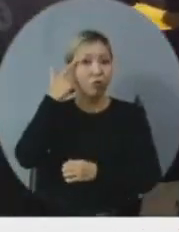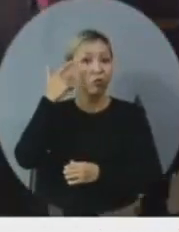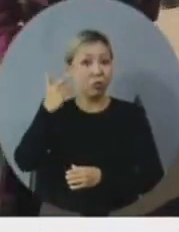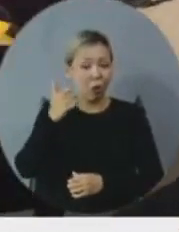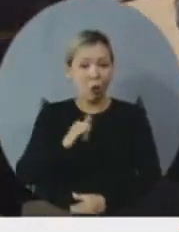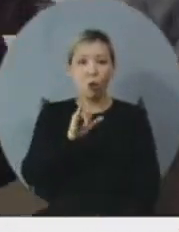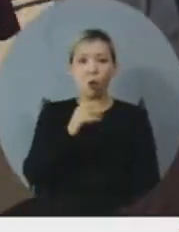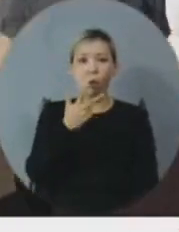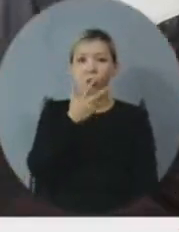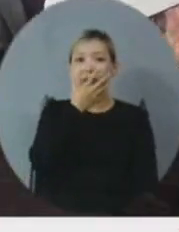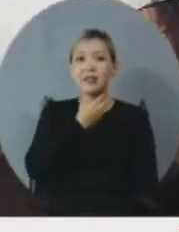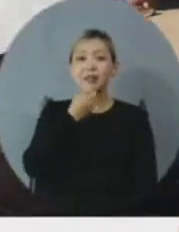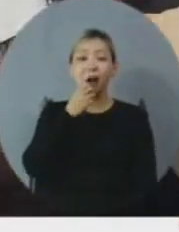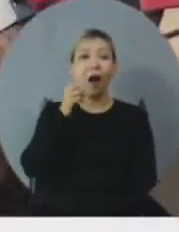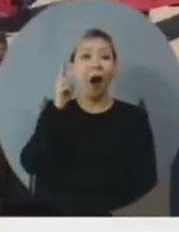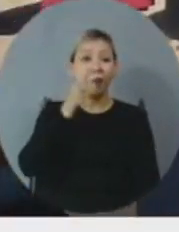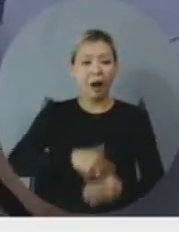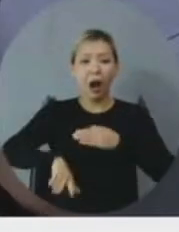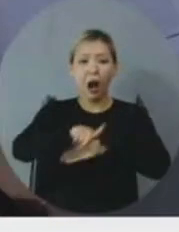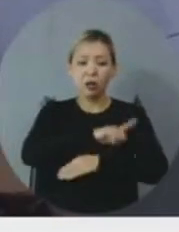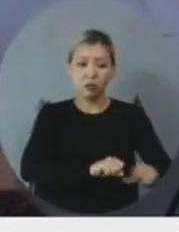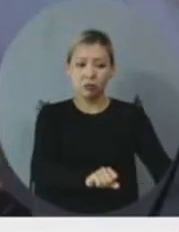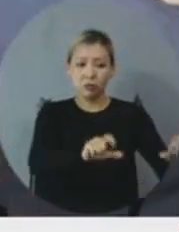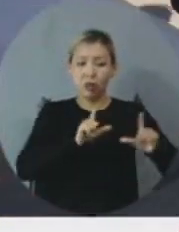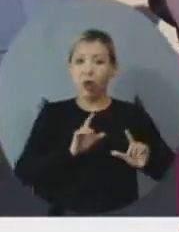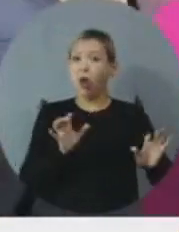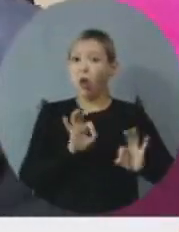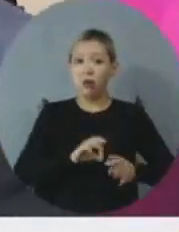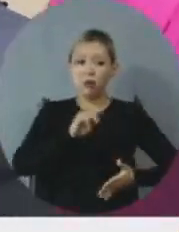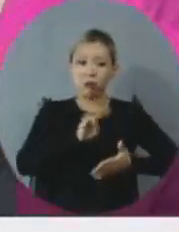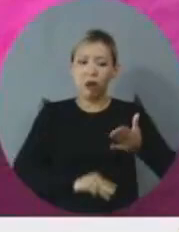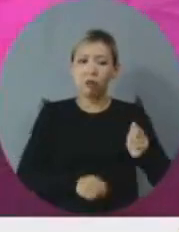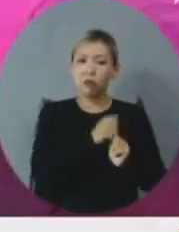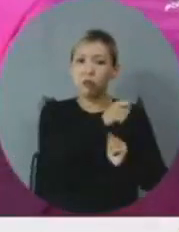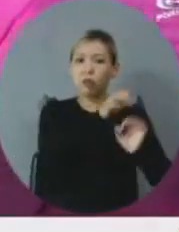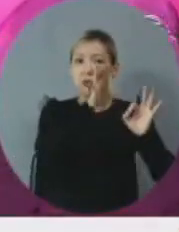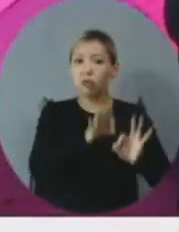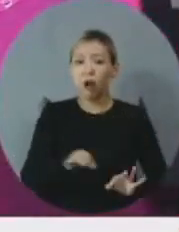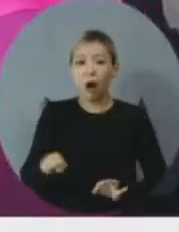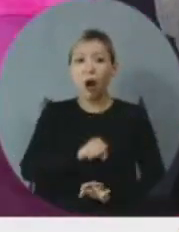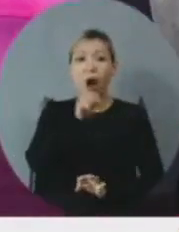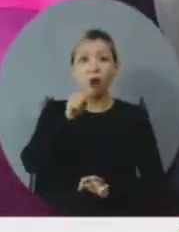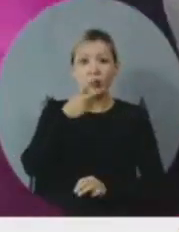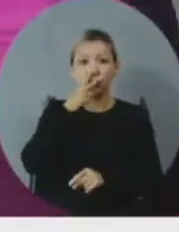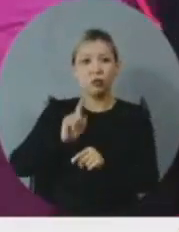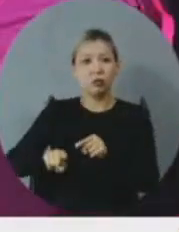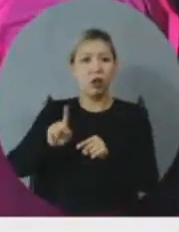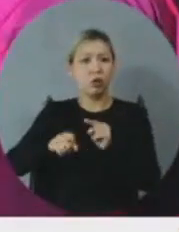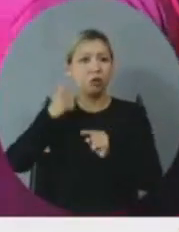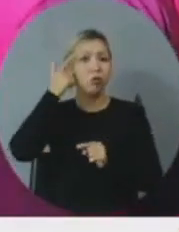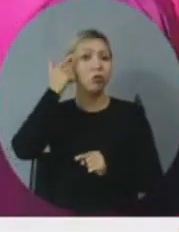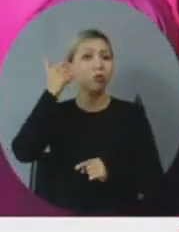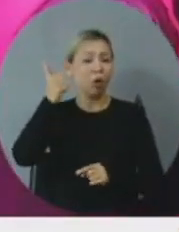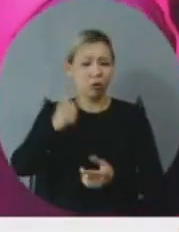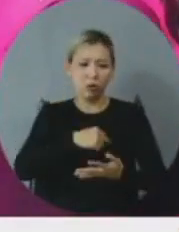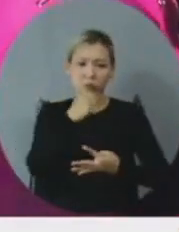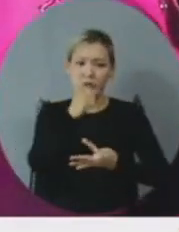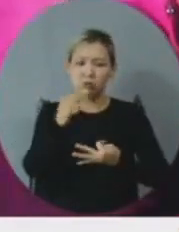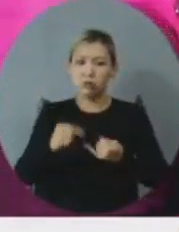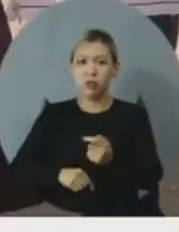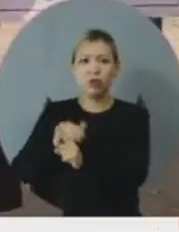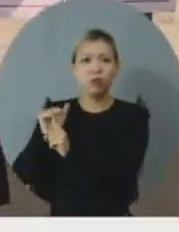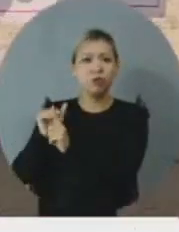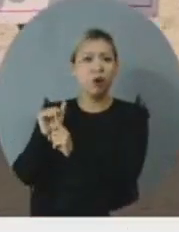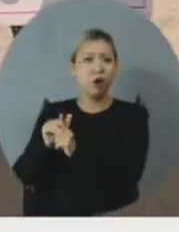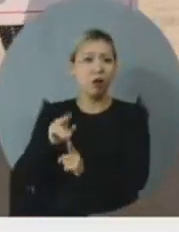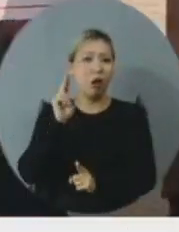тогтоох гурван сайхан компани нь орон нутгаас газрын тусгай зөвшөөрөл аваагүй татвар төлөхгүй байгаа асуудлыг шалган тогтоох гэхэд хэд хэдэн шаардлагыг нутгийн